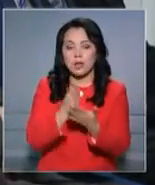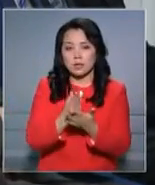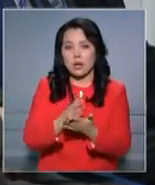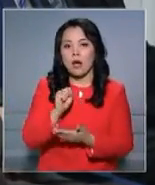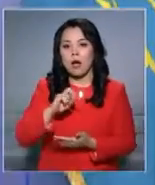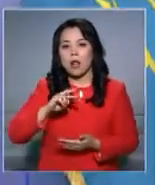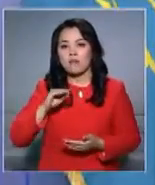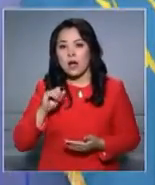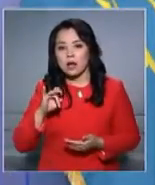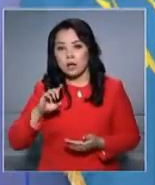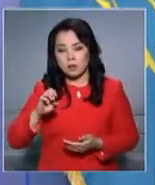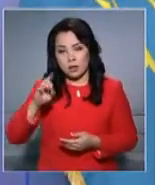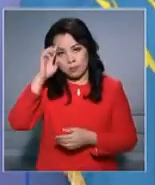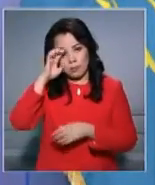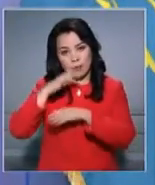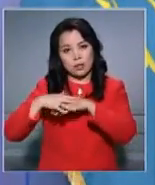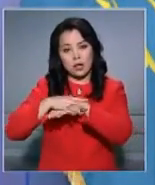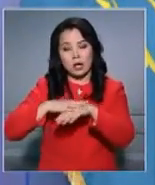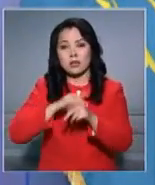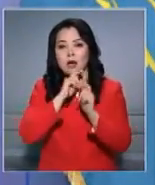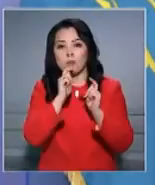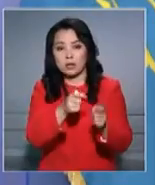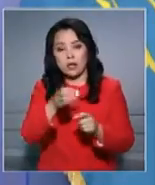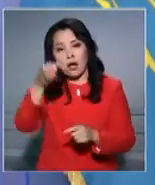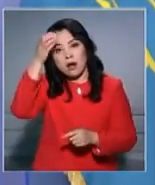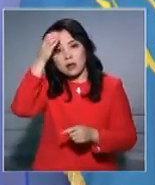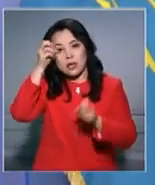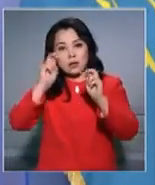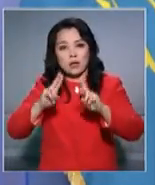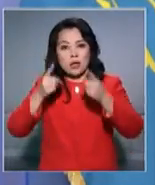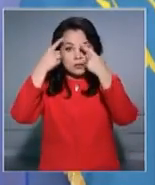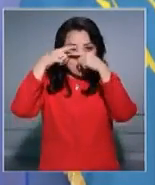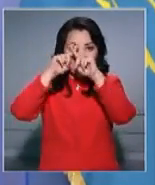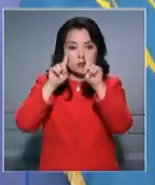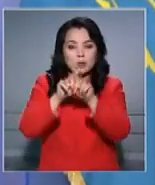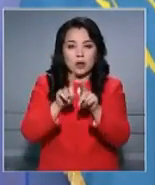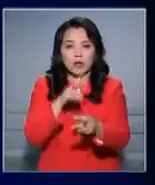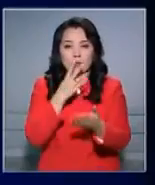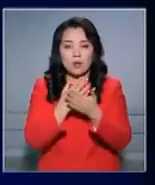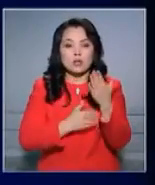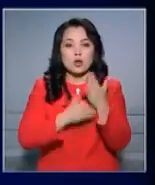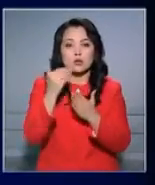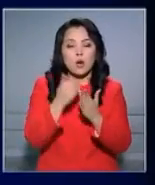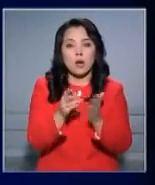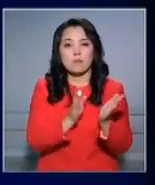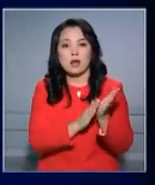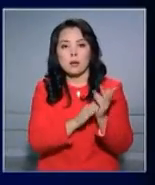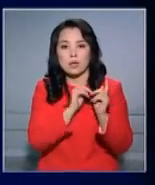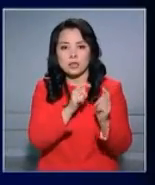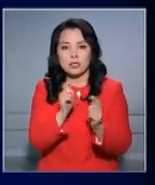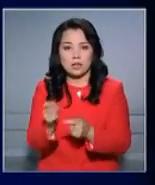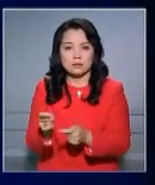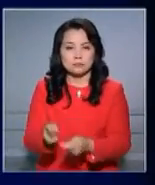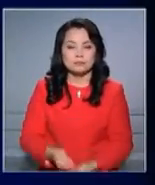Әл-Фараби атындағы мемлекеттік сыйлық ғылым мен техника саласындағы ең жоғарғы марапат болып саналады.